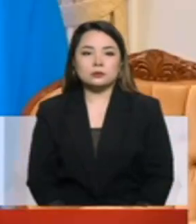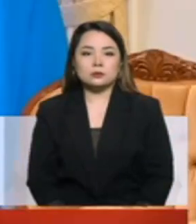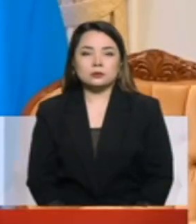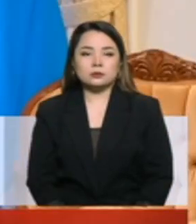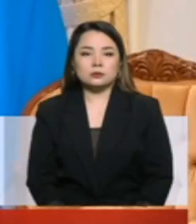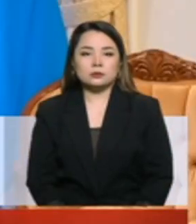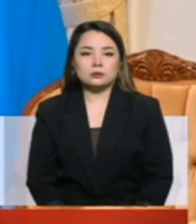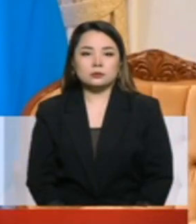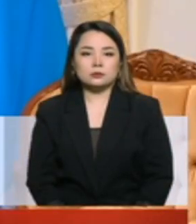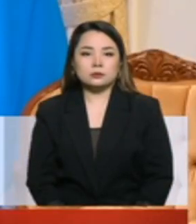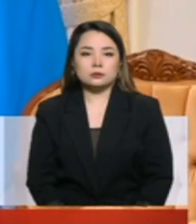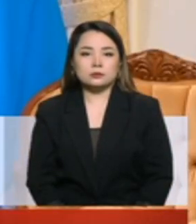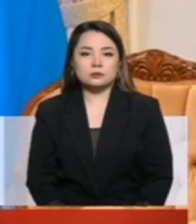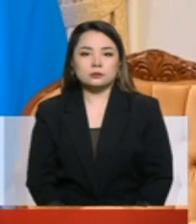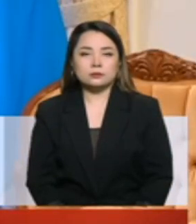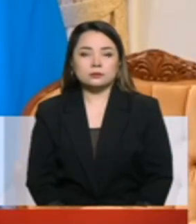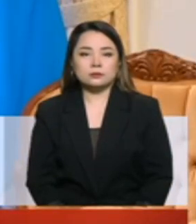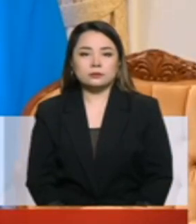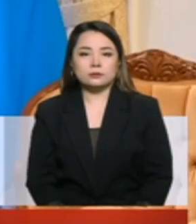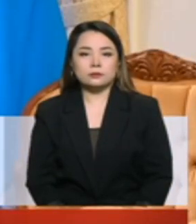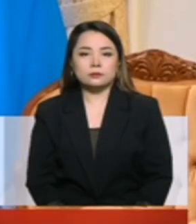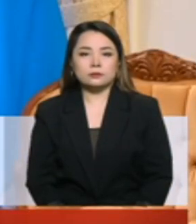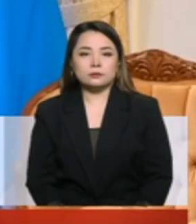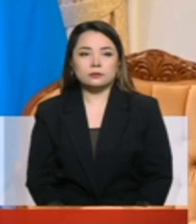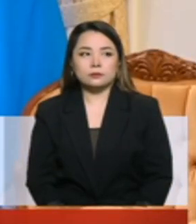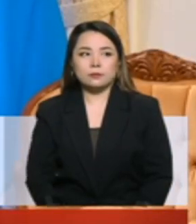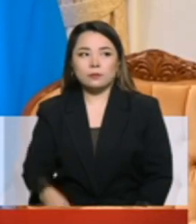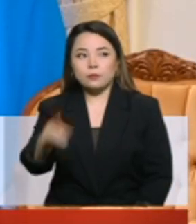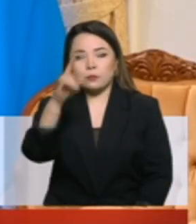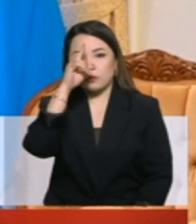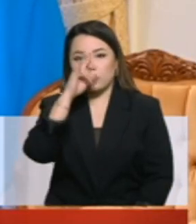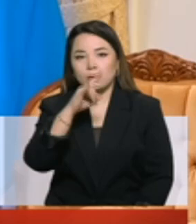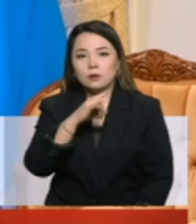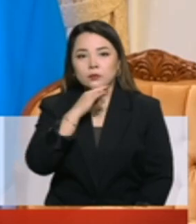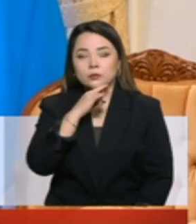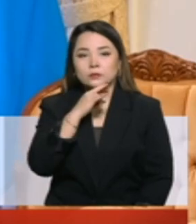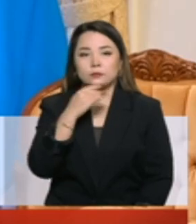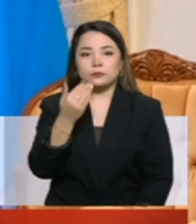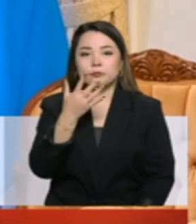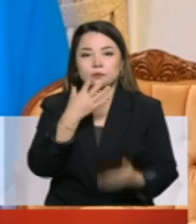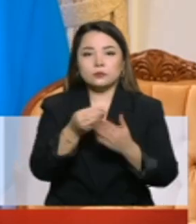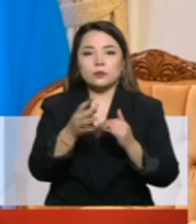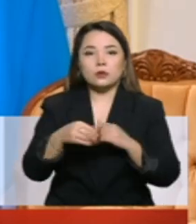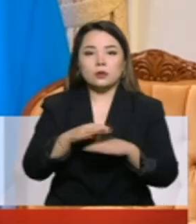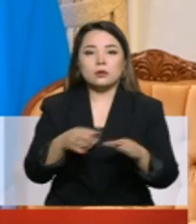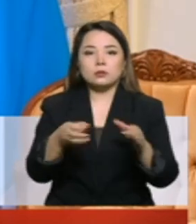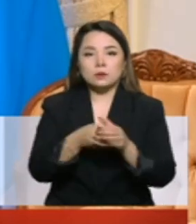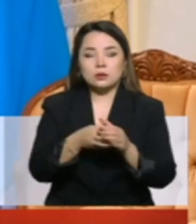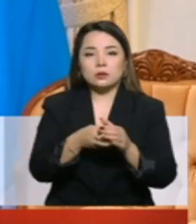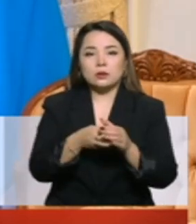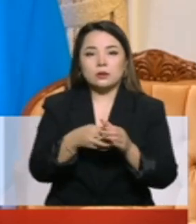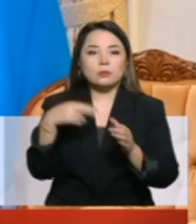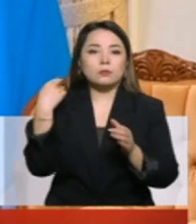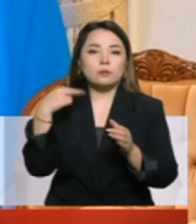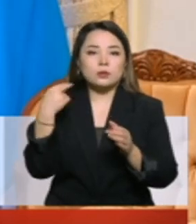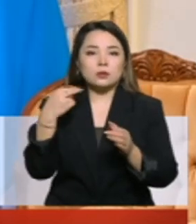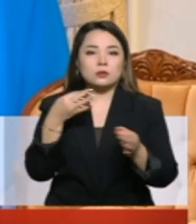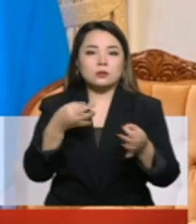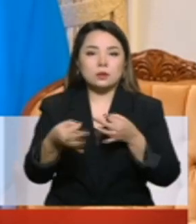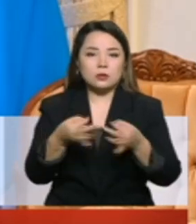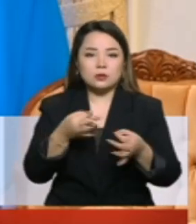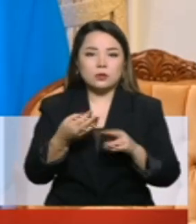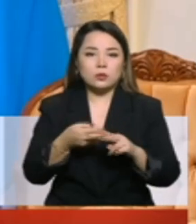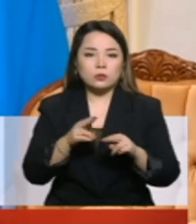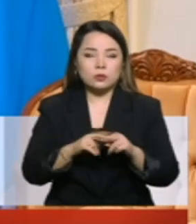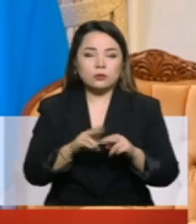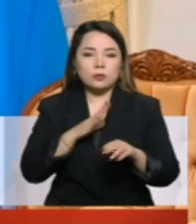Kazakhstan is well known for its multi-vector foreign policy. Kazakhstan өзінің көп векторлы сыртқы саясатымен белгілі. Президент Токаевтың сұхбатынан бұл